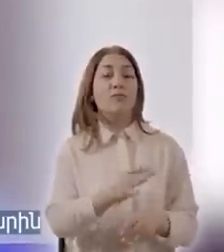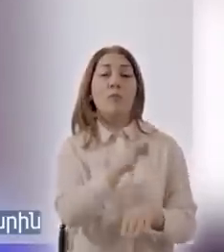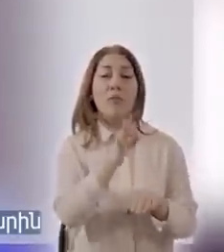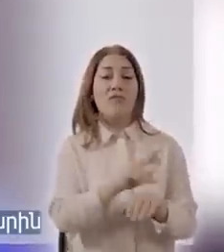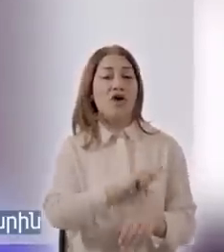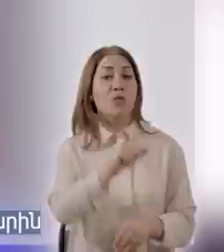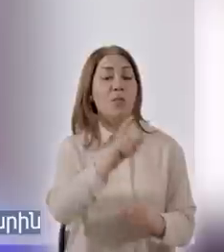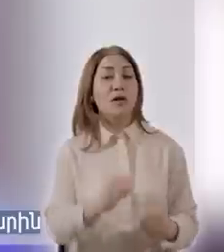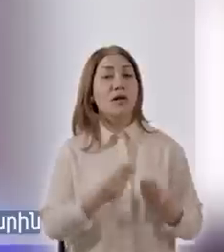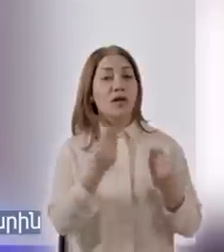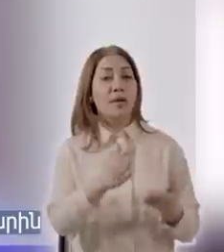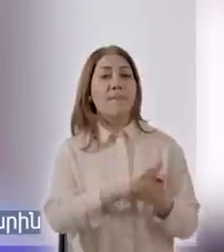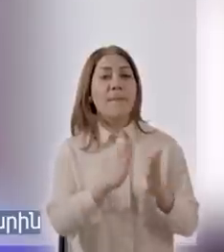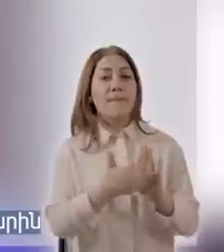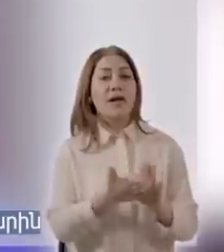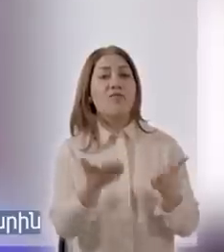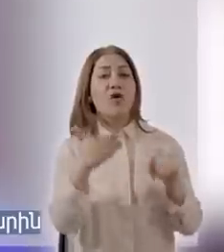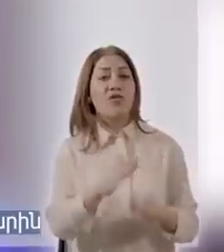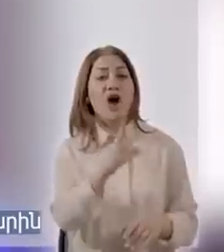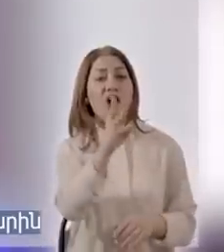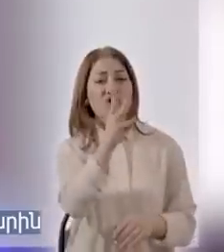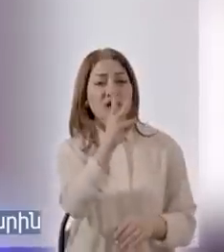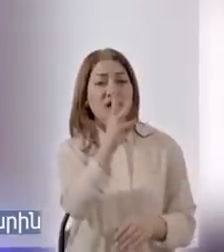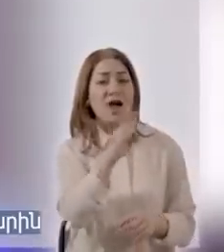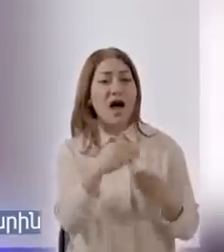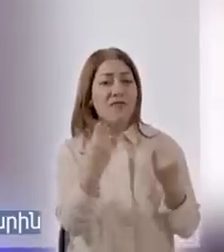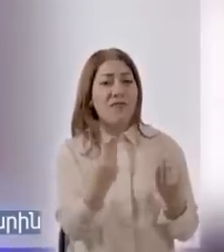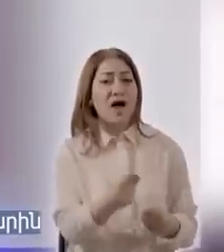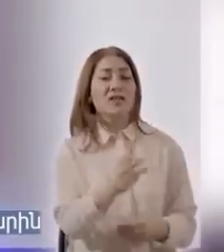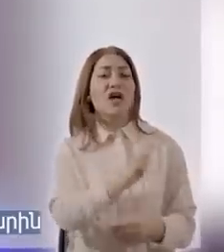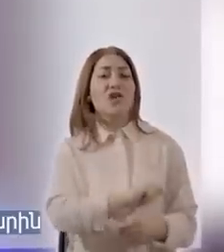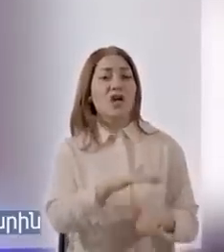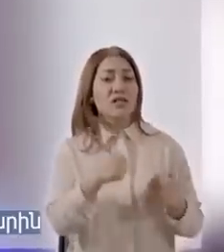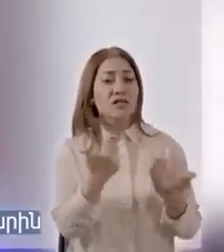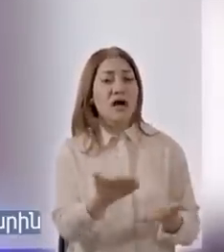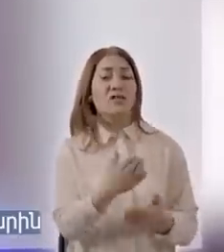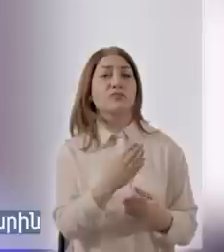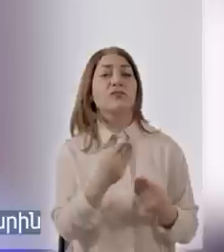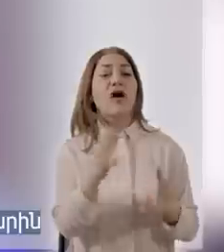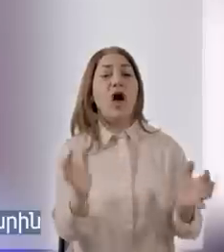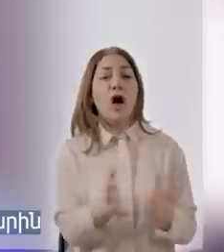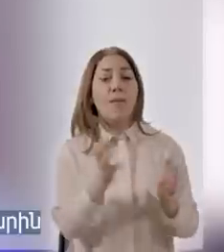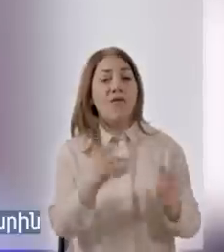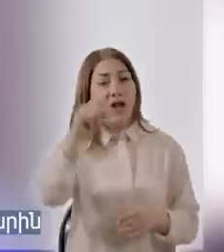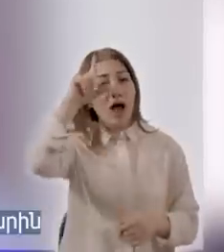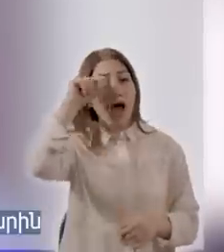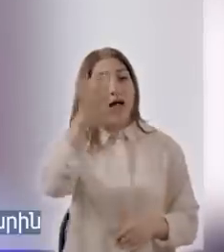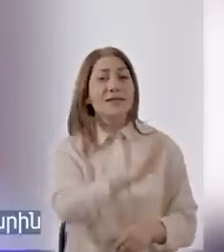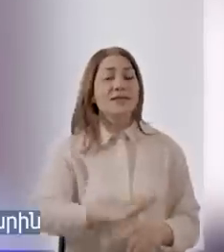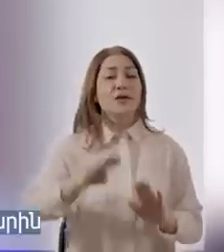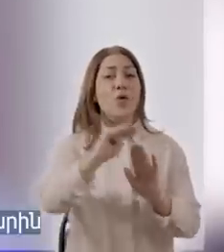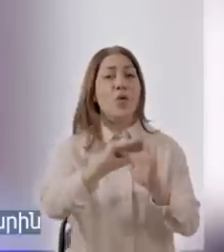աշխատողին տրամադրել պայմանագրով որոշված աշխատանքը, վճարել նրա կատարած աշխատանքի համար պայմանավորված աշխատավարձը և ապահովել Հայաստանի